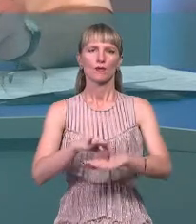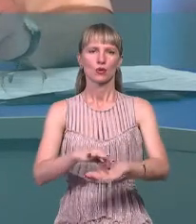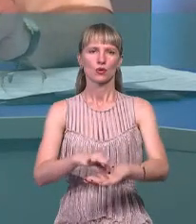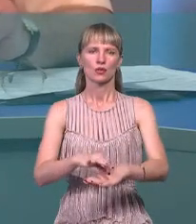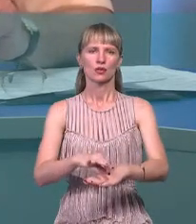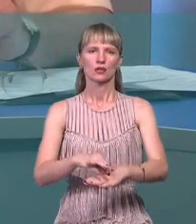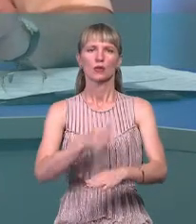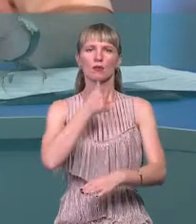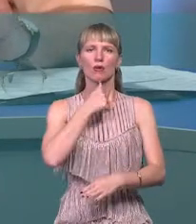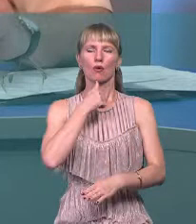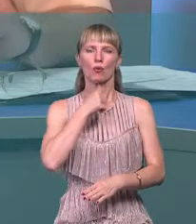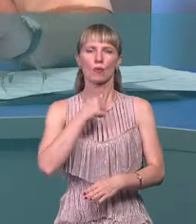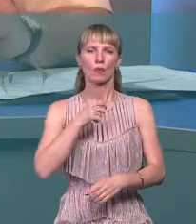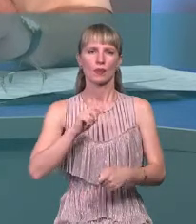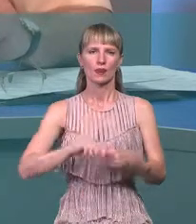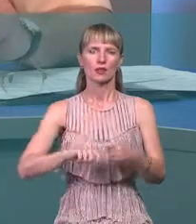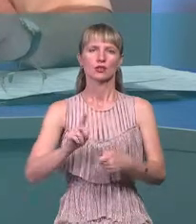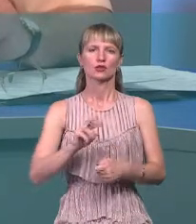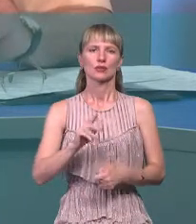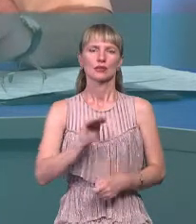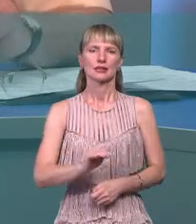проводить пробне тестування. Це для того, щоб